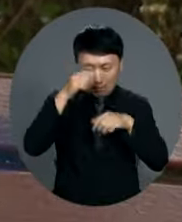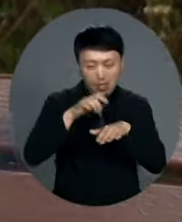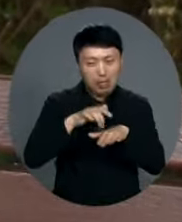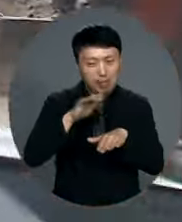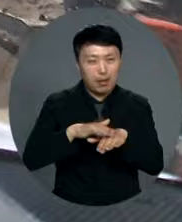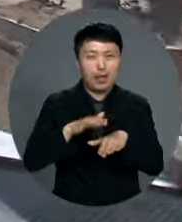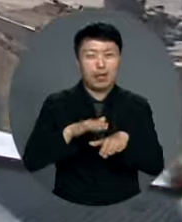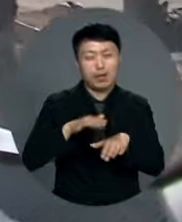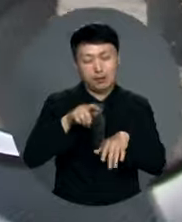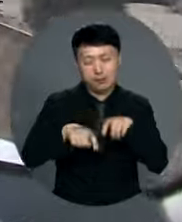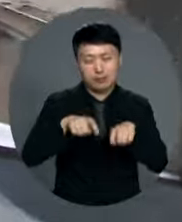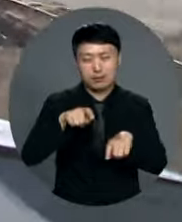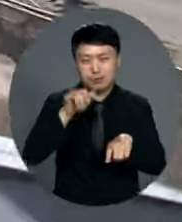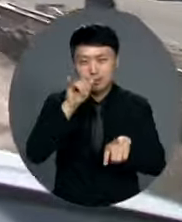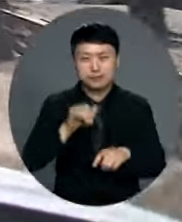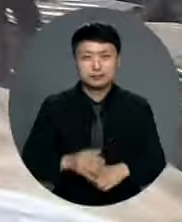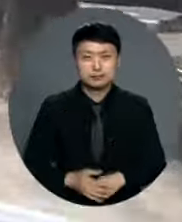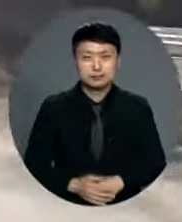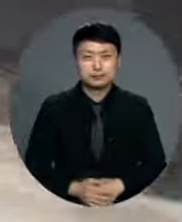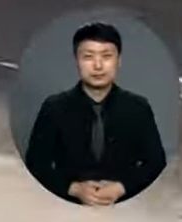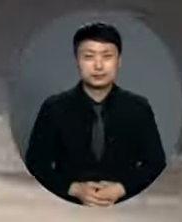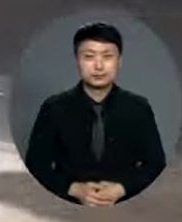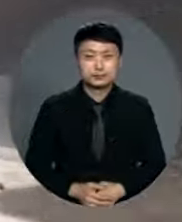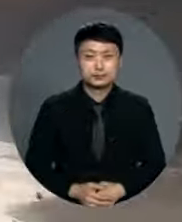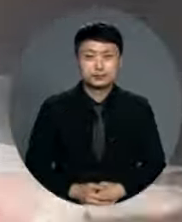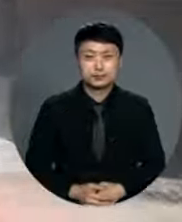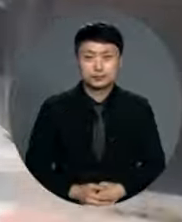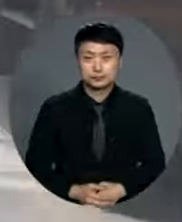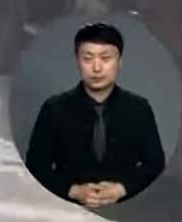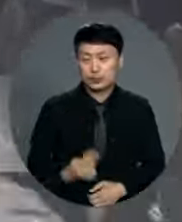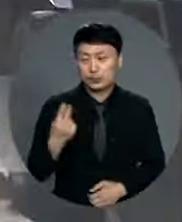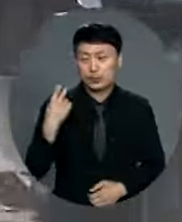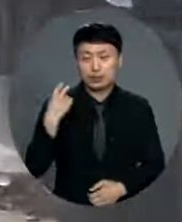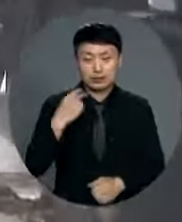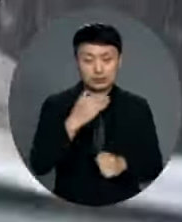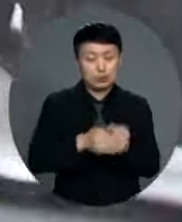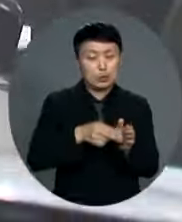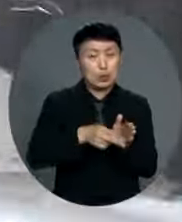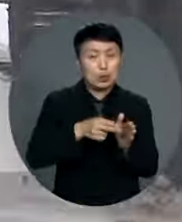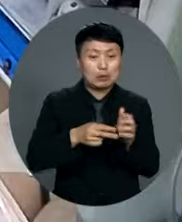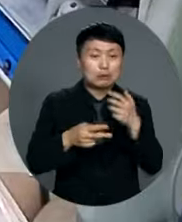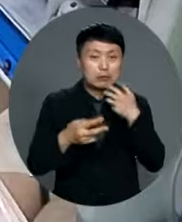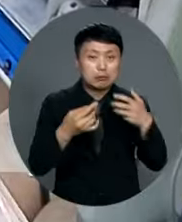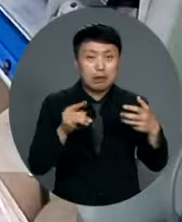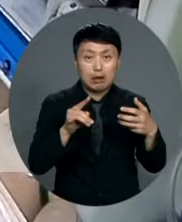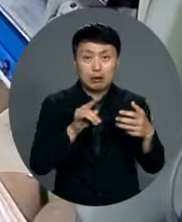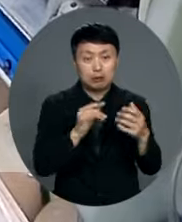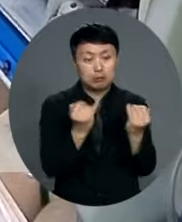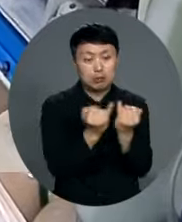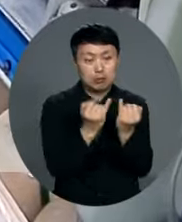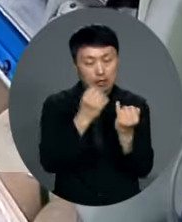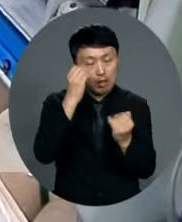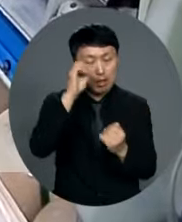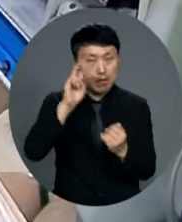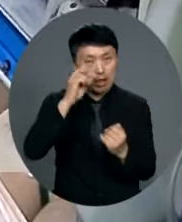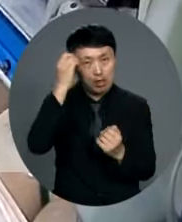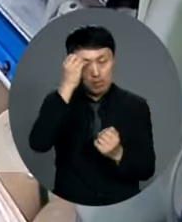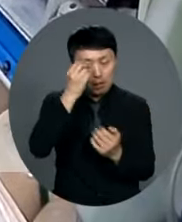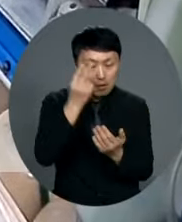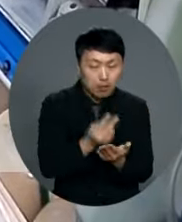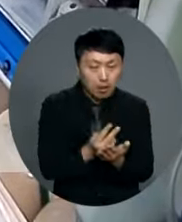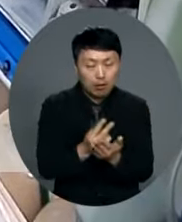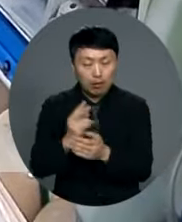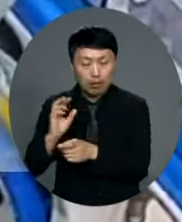안 했어요. 이틀 전 대구역 인근에서 80대 여성이 갑자기 어지럼증을 호소해 응급출동을